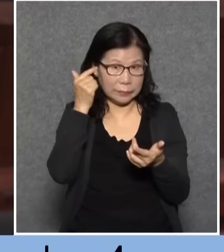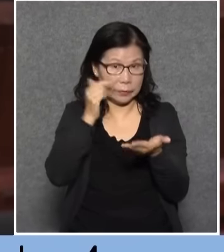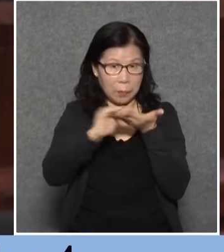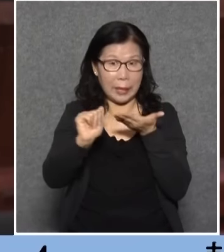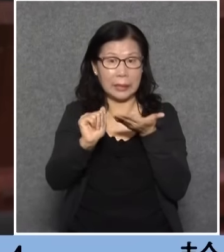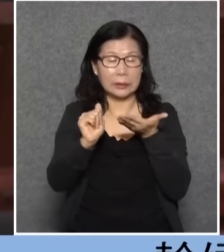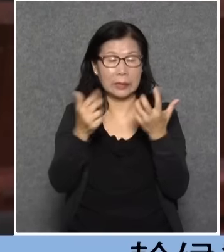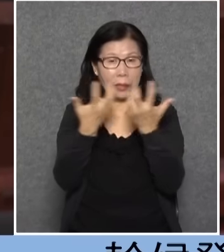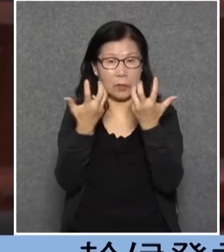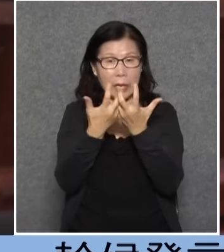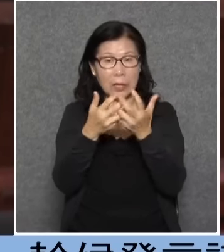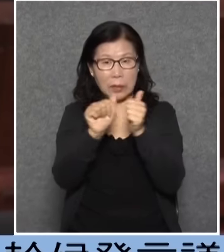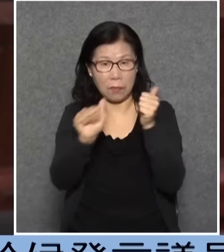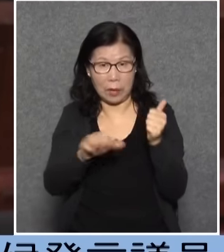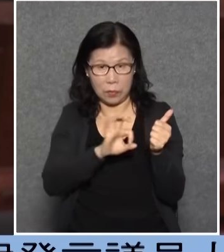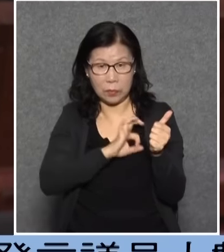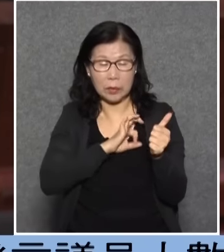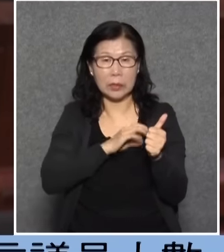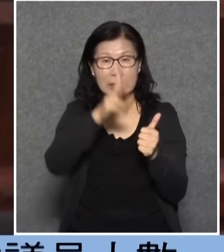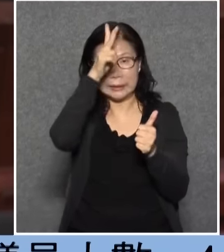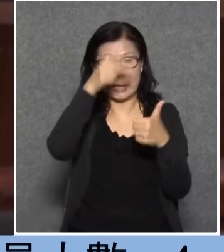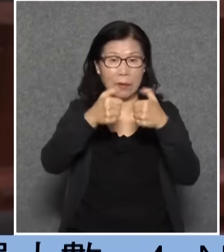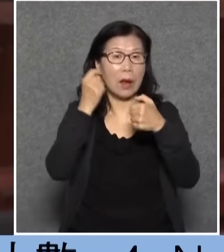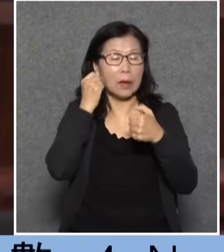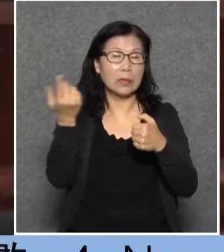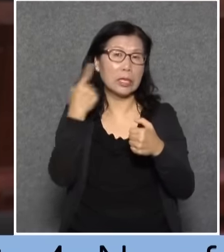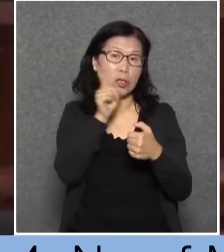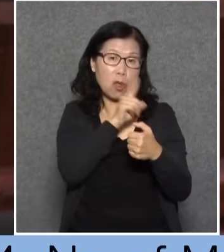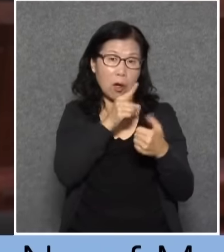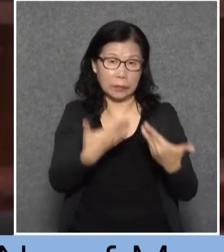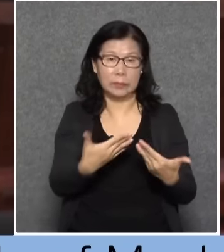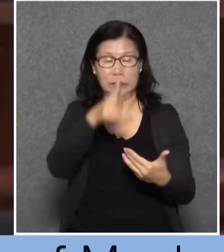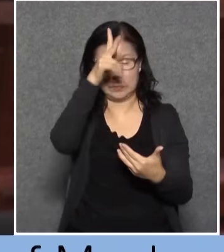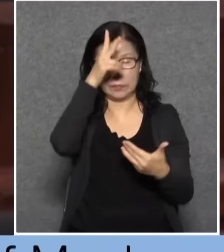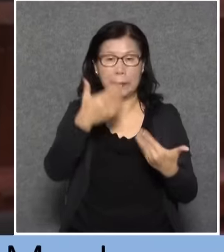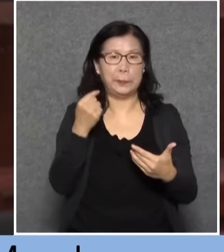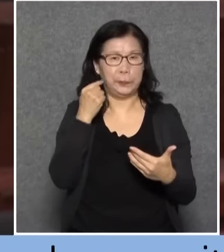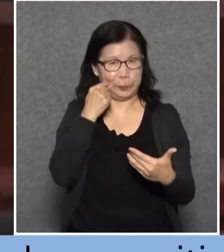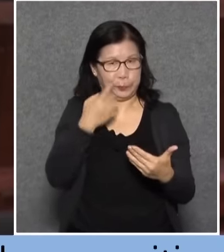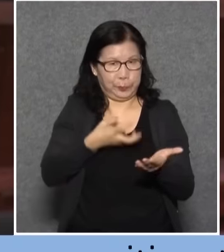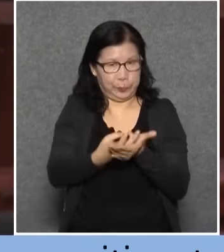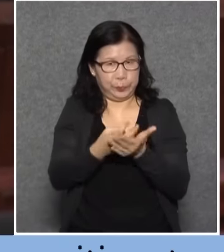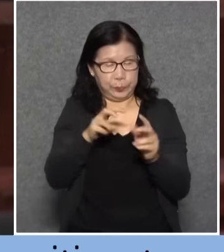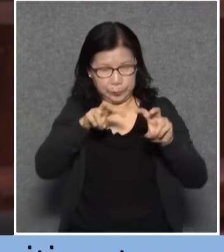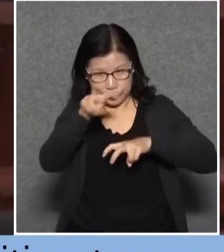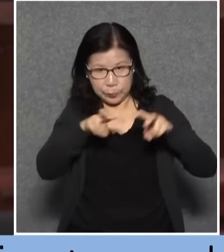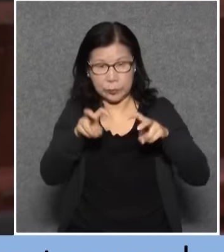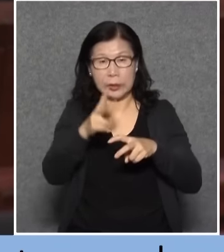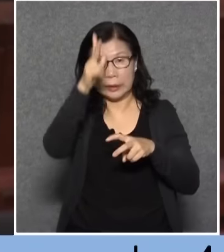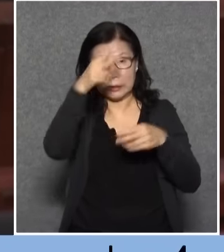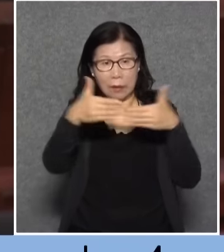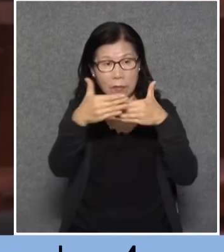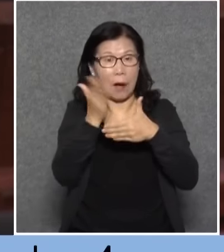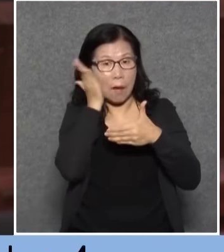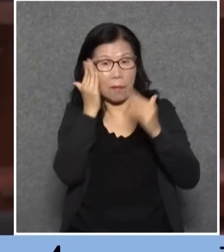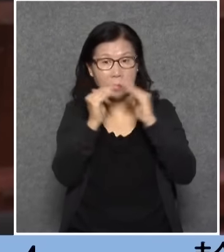見。政務司司長喺上個星期喺呢度咧亦都講，政府係會嚴肅處理嘅。咁運防局喺早前咧